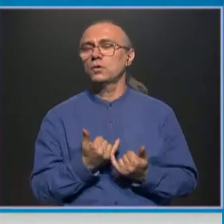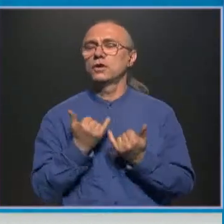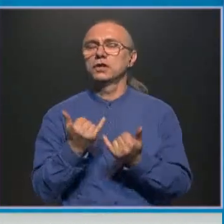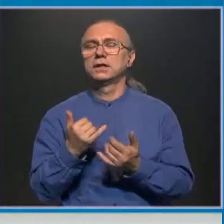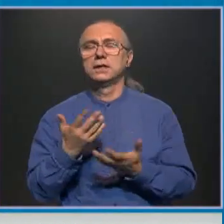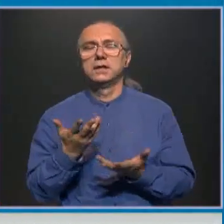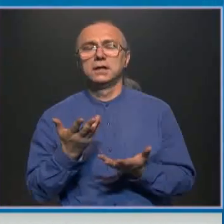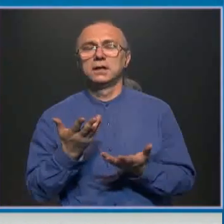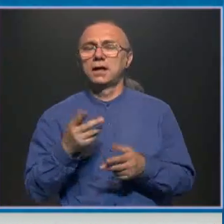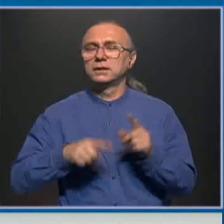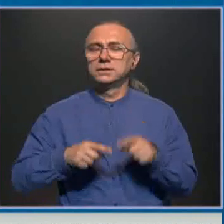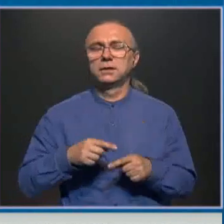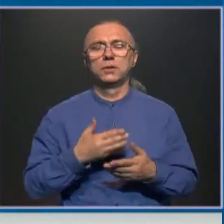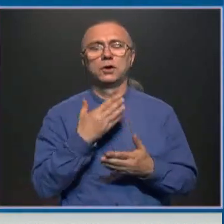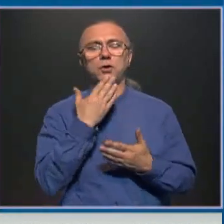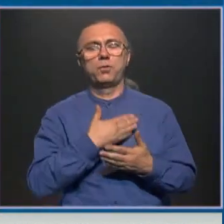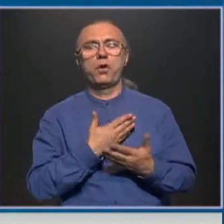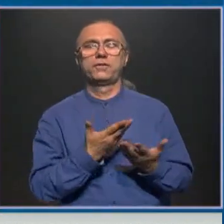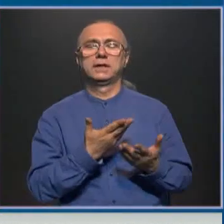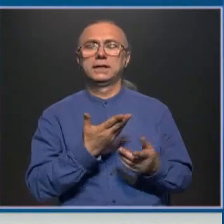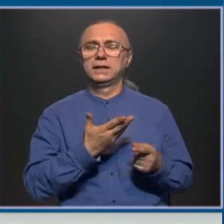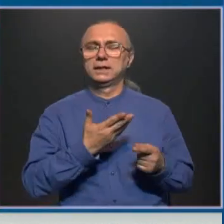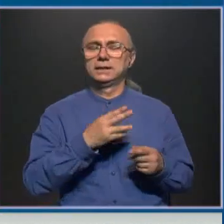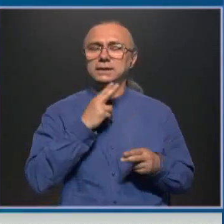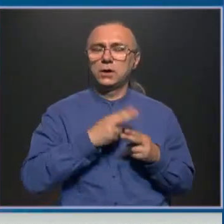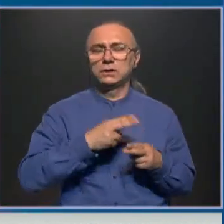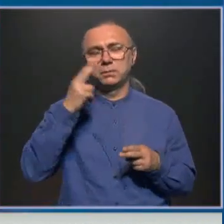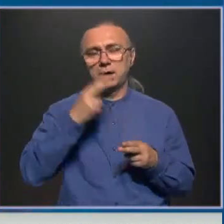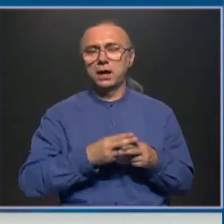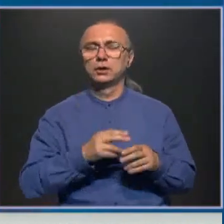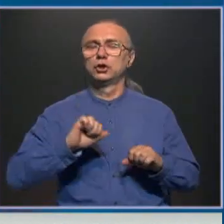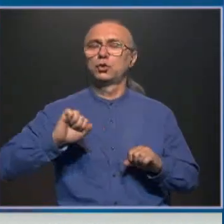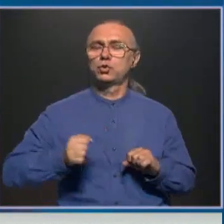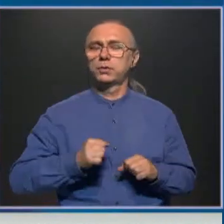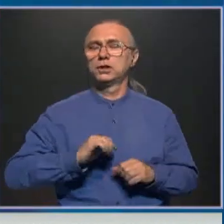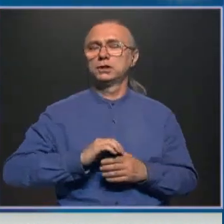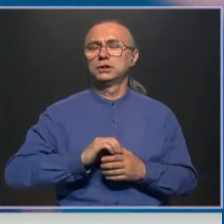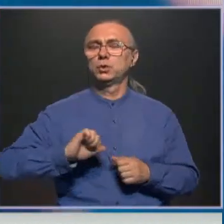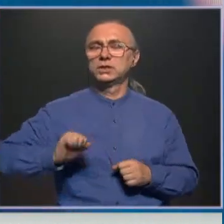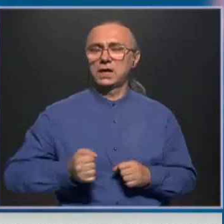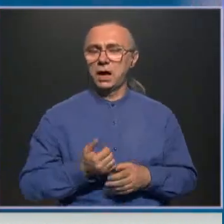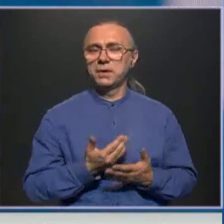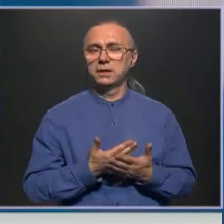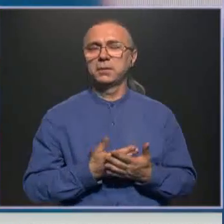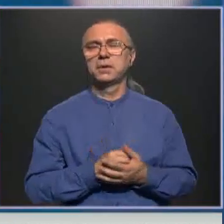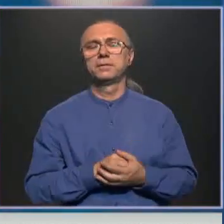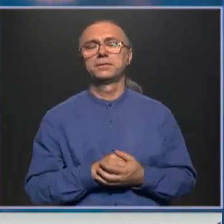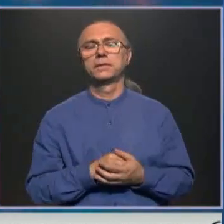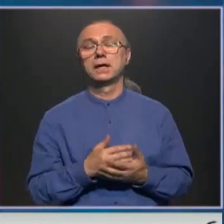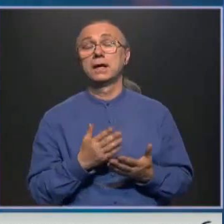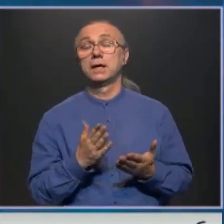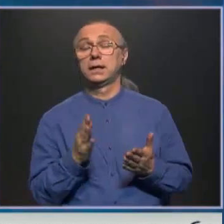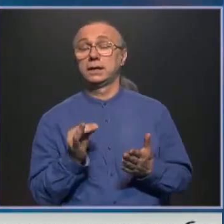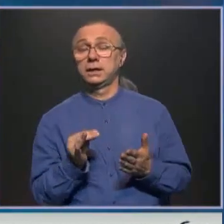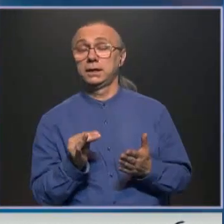братская, сестринская к своим родным братьям, сестрам, дружба со своими друзьями. И уже вот как некоторый такой яхонт